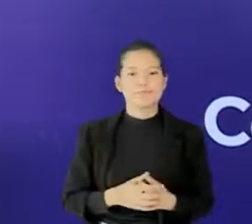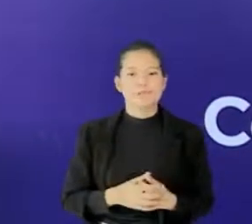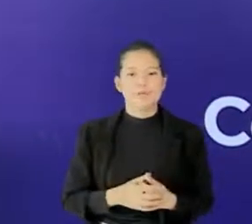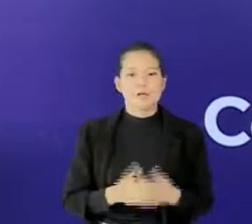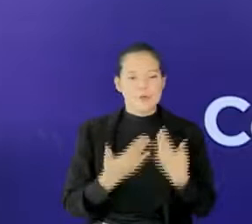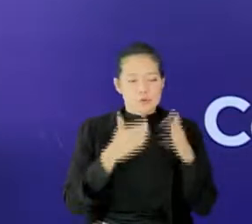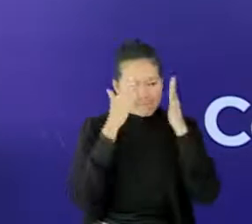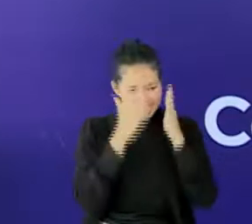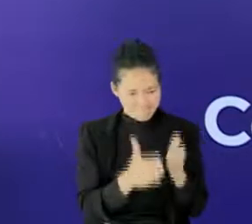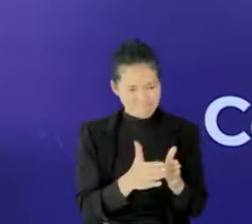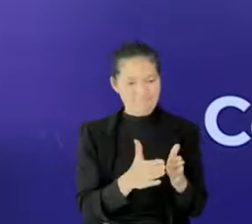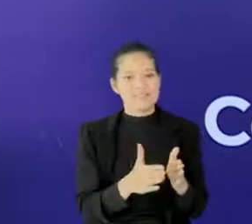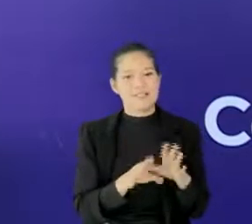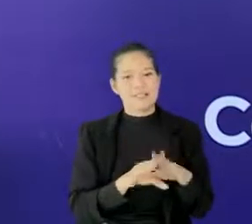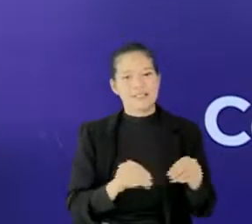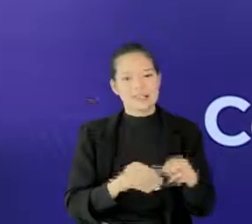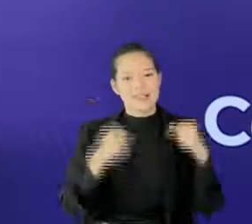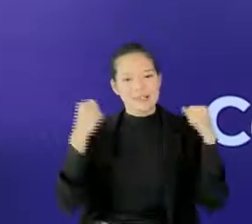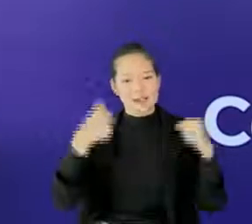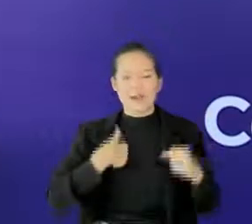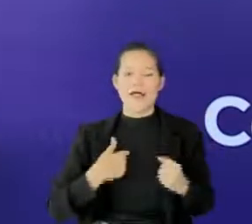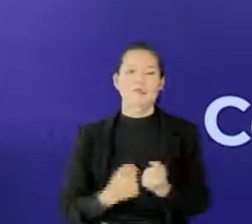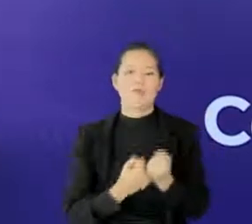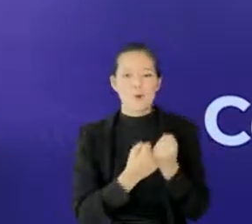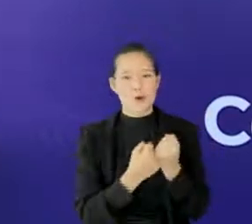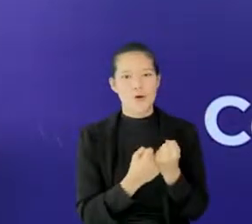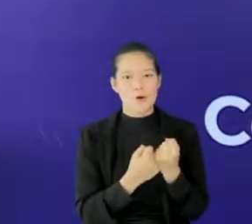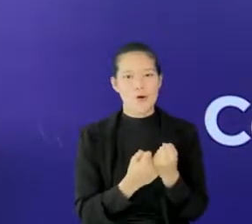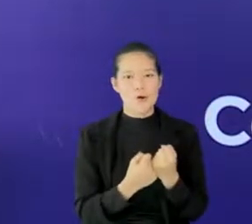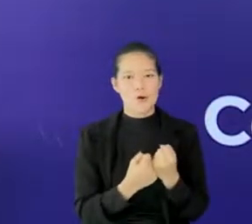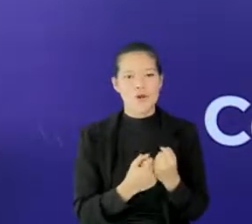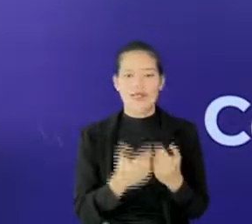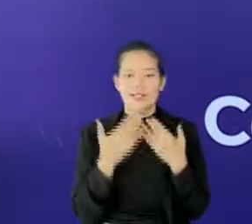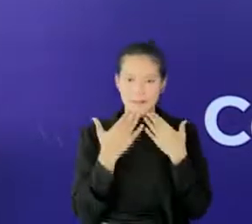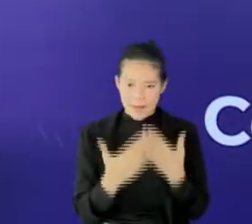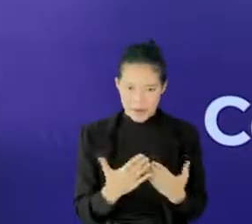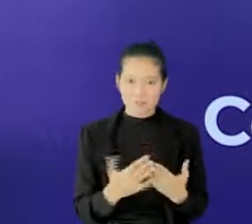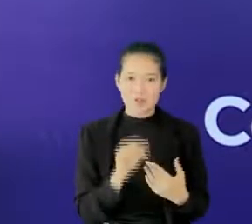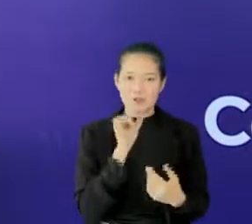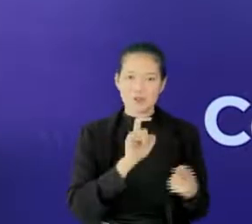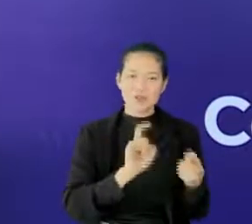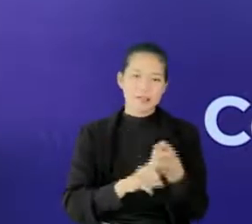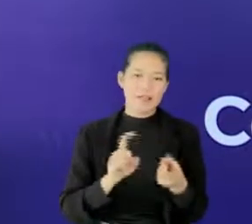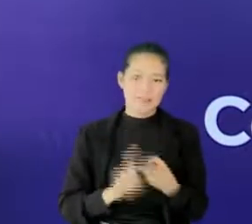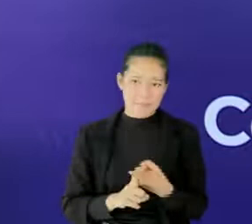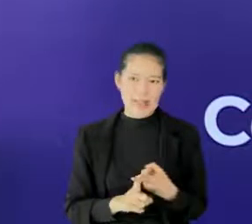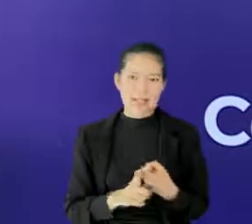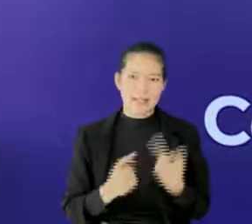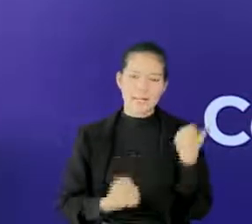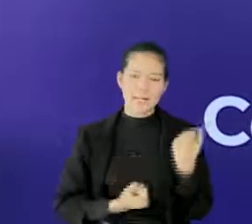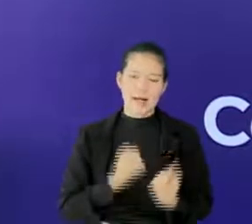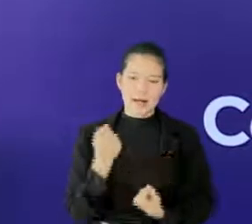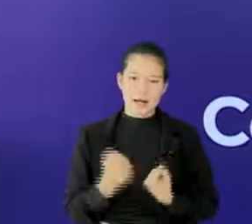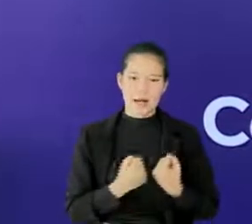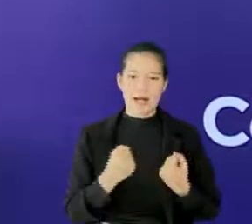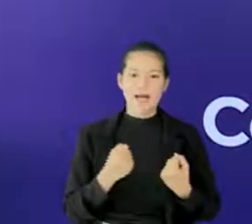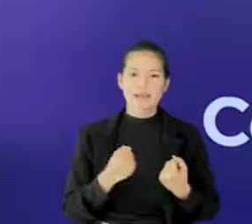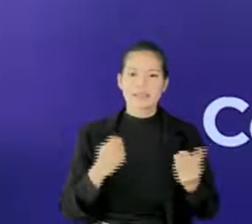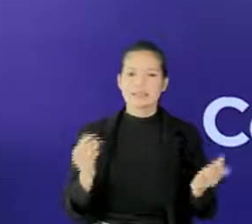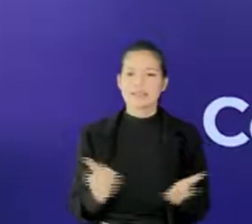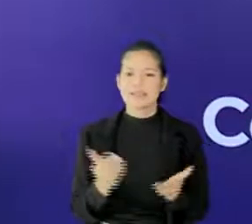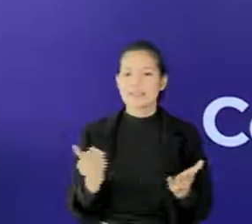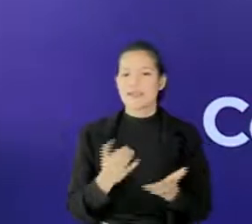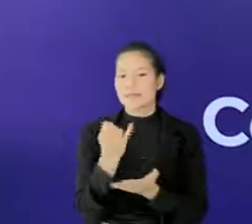perhatian pada nakes, maka saya mensupport hal ini. Juga ada Mas Iye perhatiannya juga terhadap teman-teman yang bergerak dalam industri